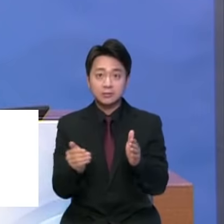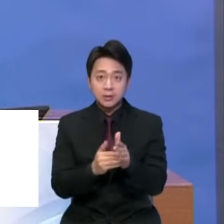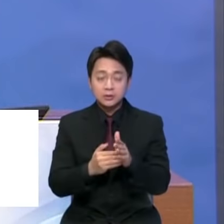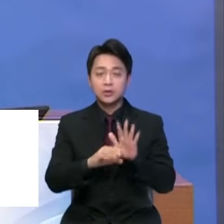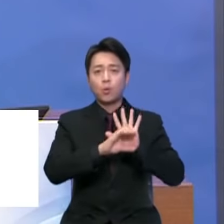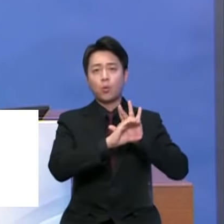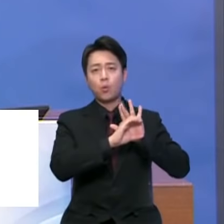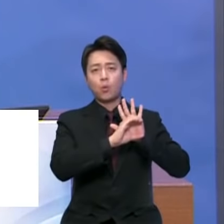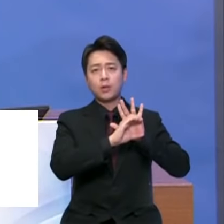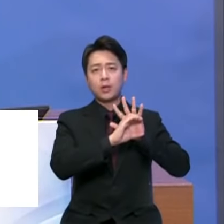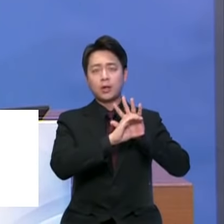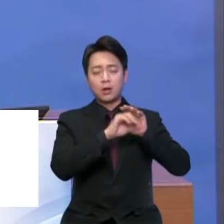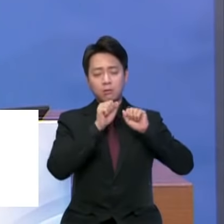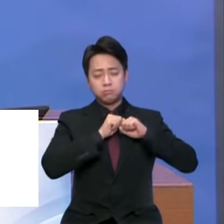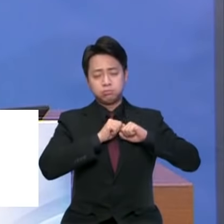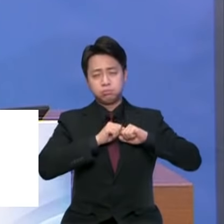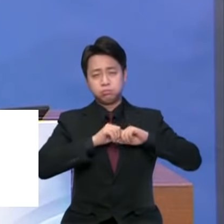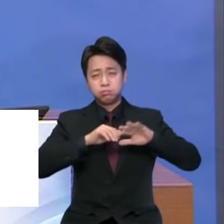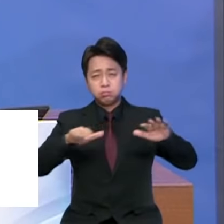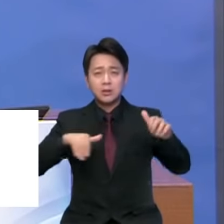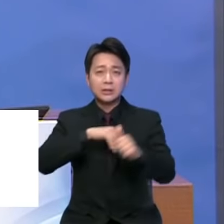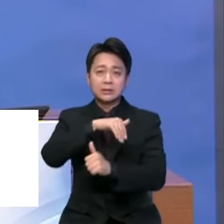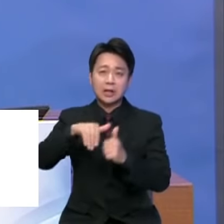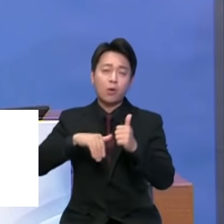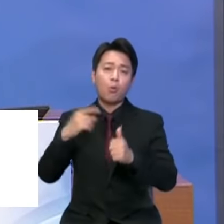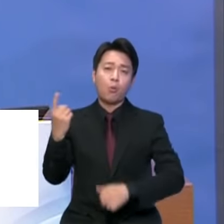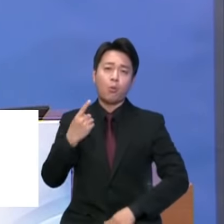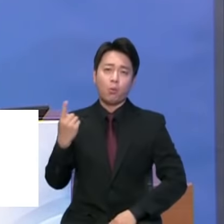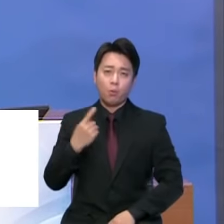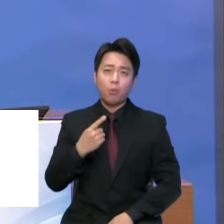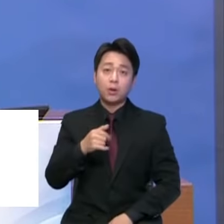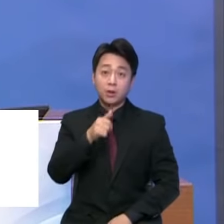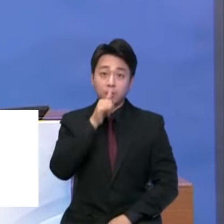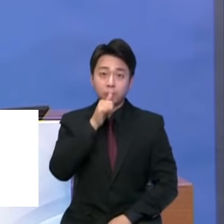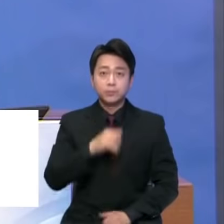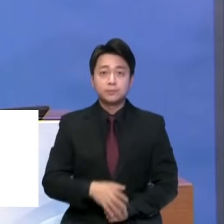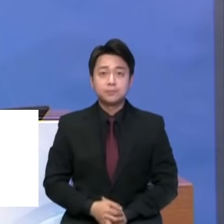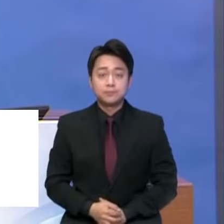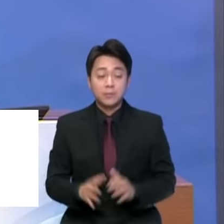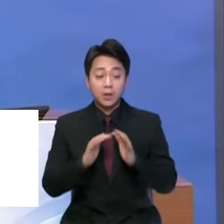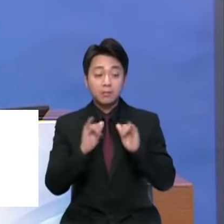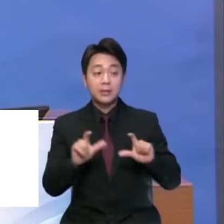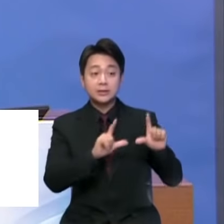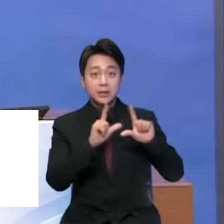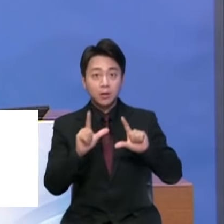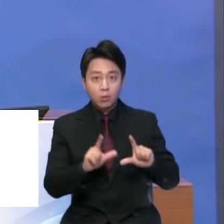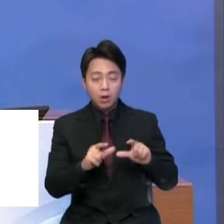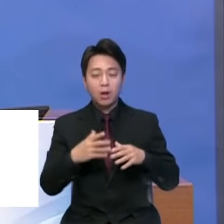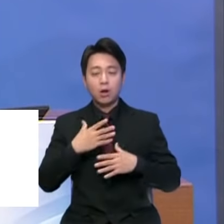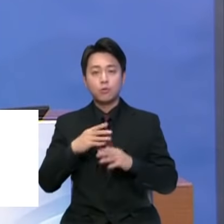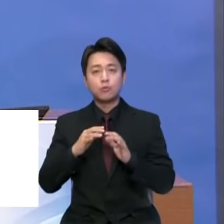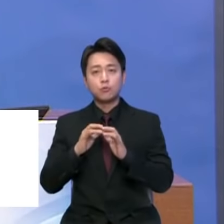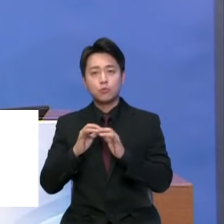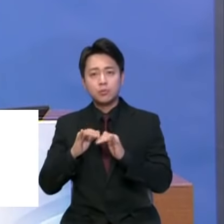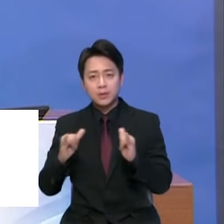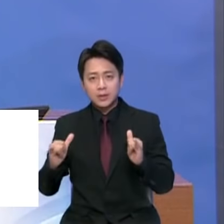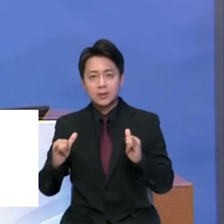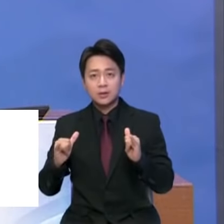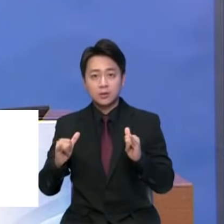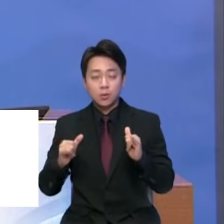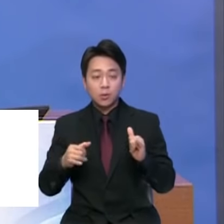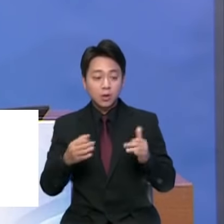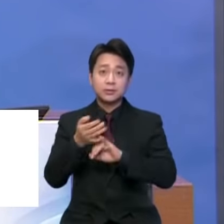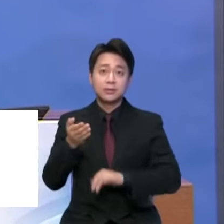문을 열었습니다. 민생과 국민은 물론 일터와 가정을 지키기 위해